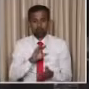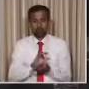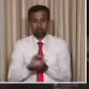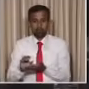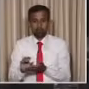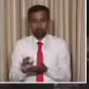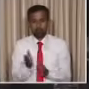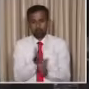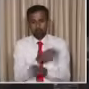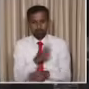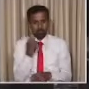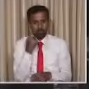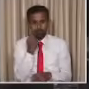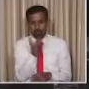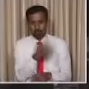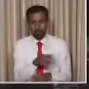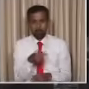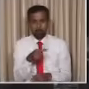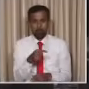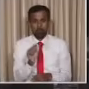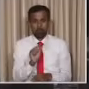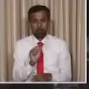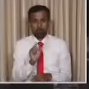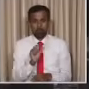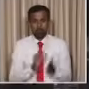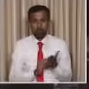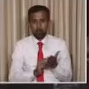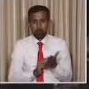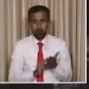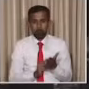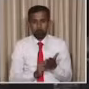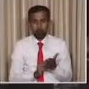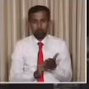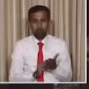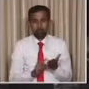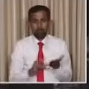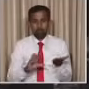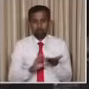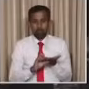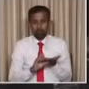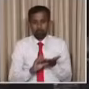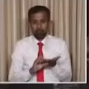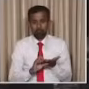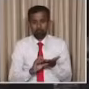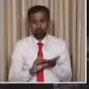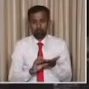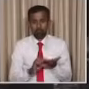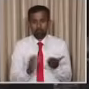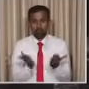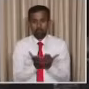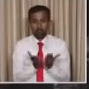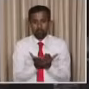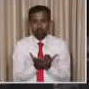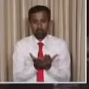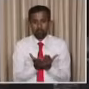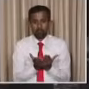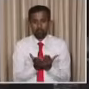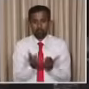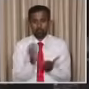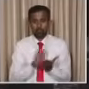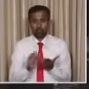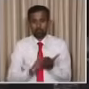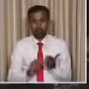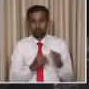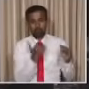දැක්ක පෞගිය කාලේ පෑන පැන්සල මකන කෑල්ල ක්ලිප් එක කඩදාසි ටික ඉල්ලලා ලියුම් යවපු